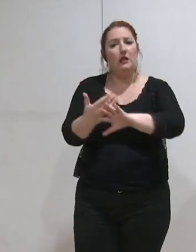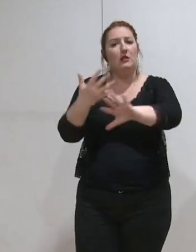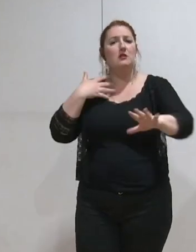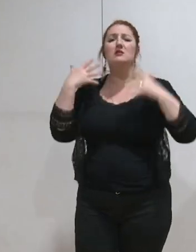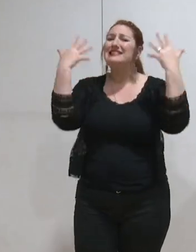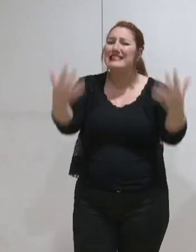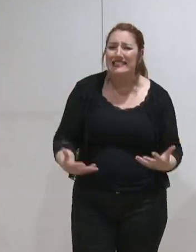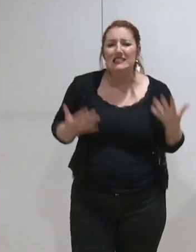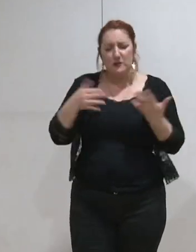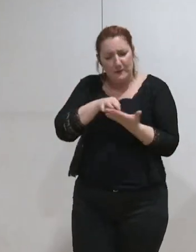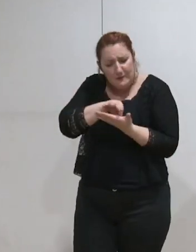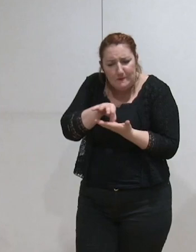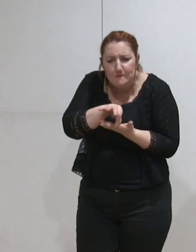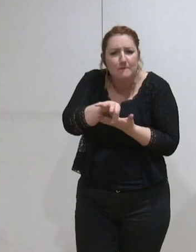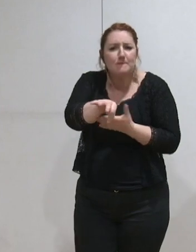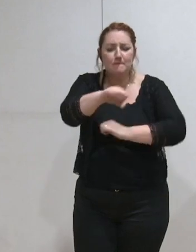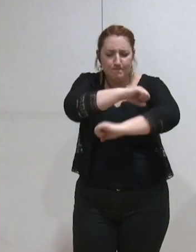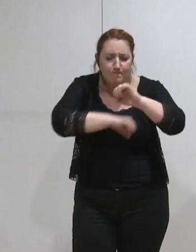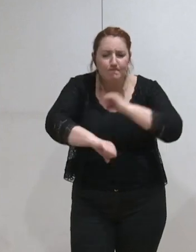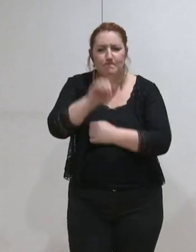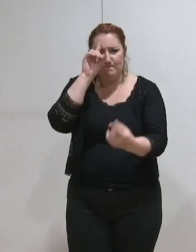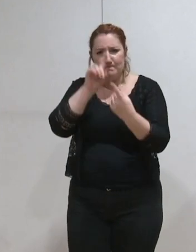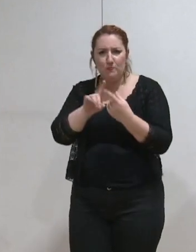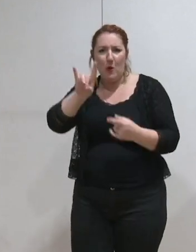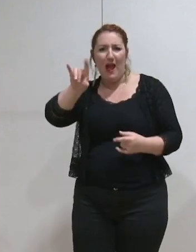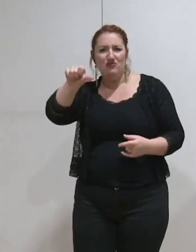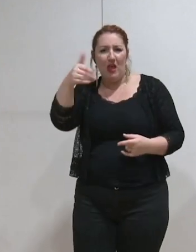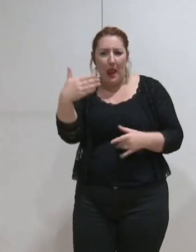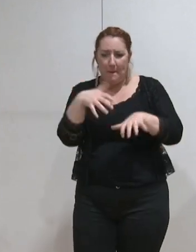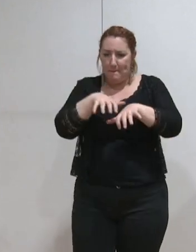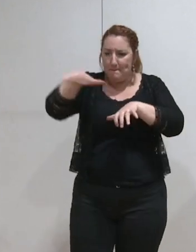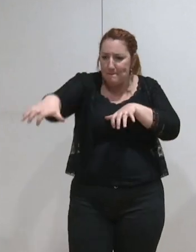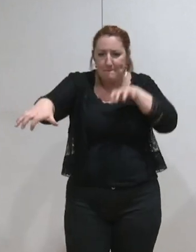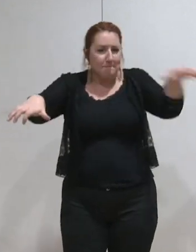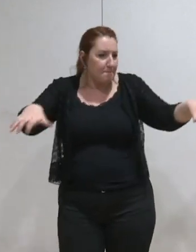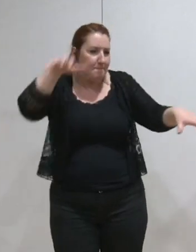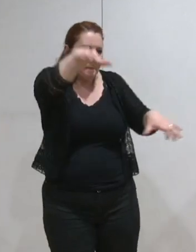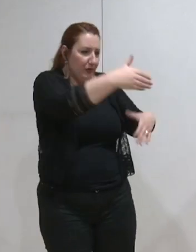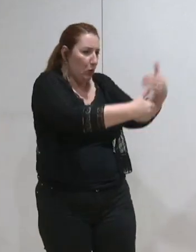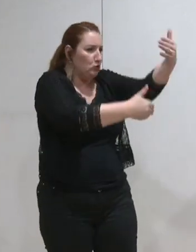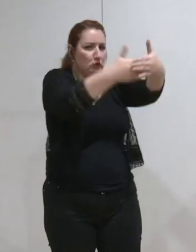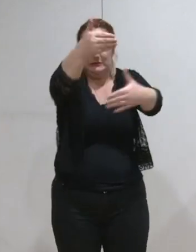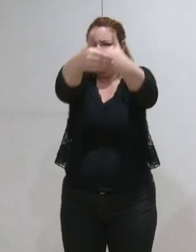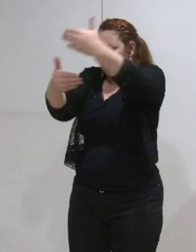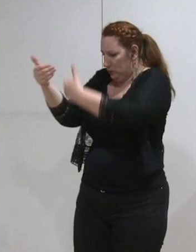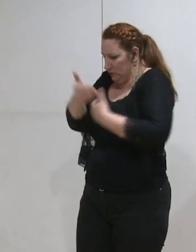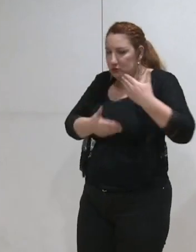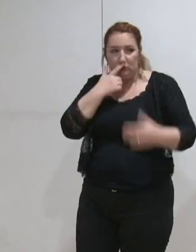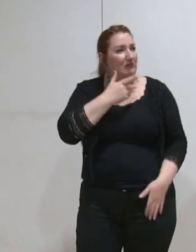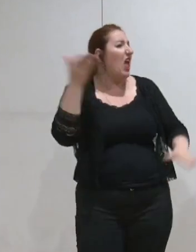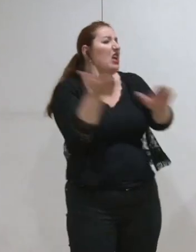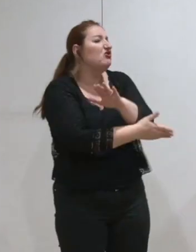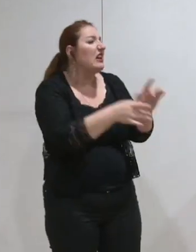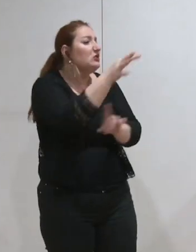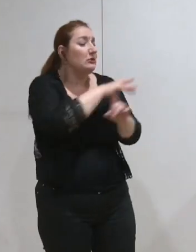10 ans visant à répartir le logement social et à en construire dans tous les quartier de la ville et notamment à monter la production de logement